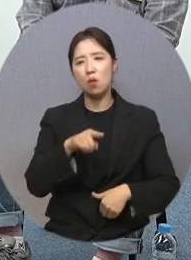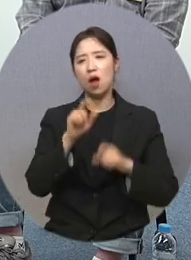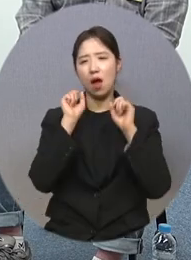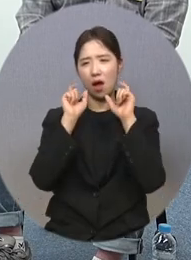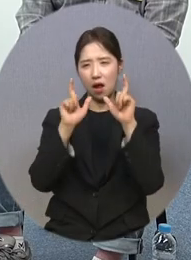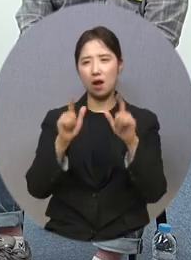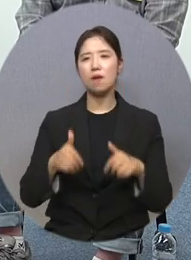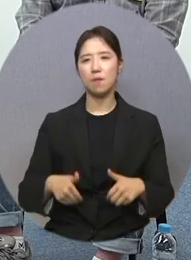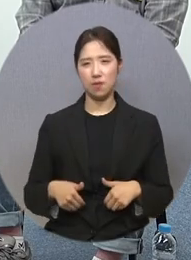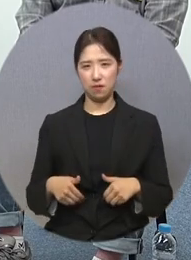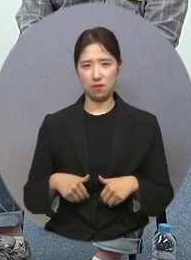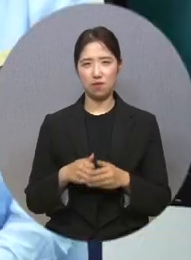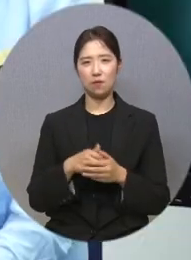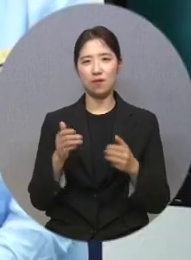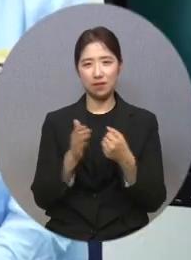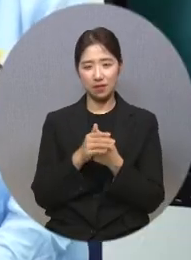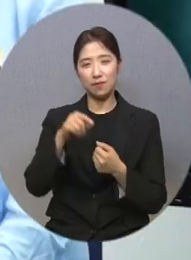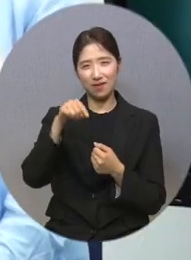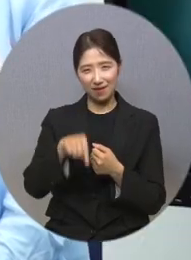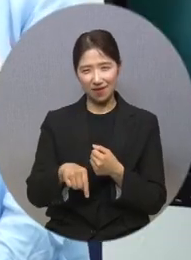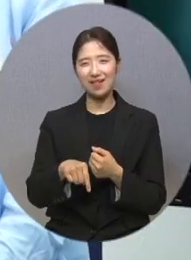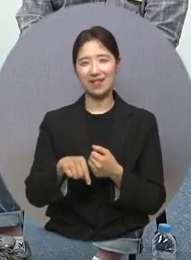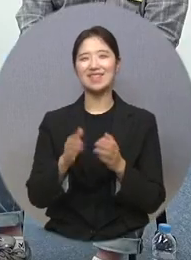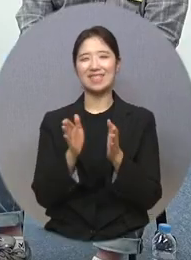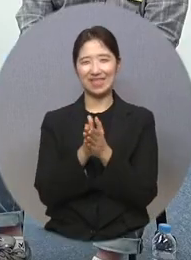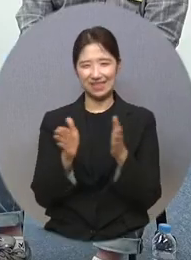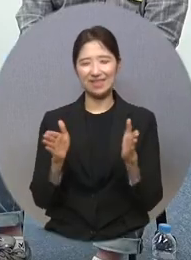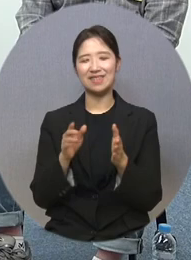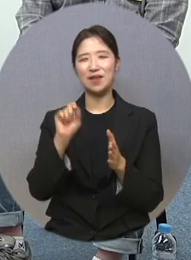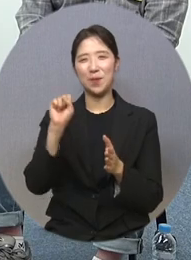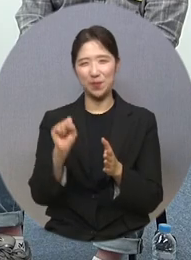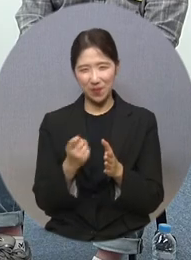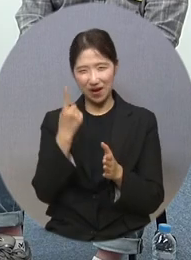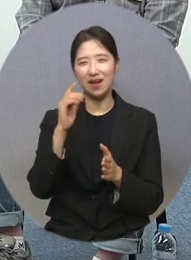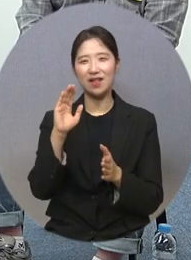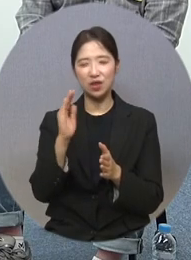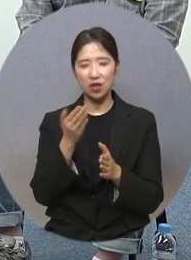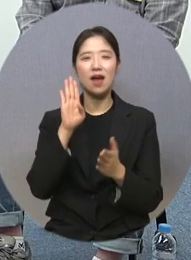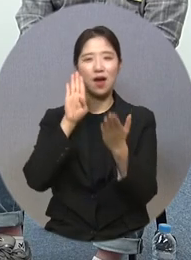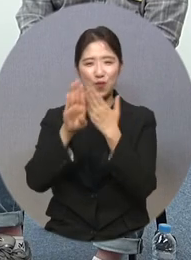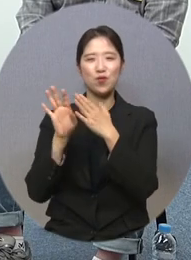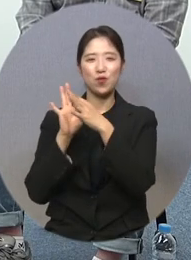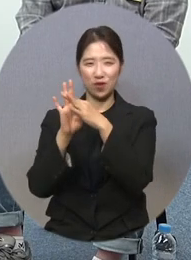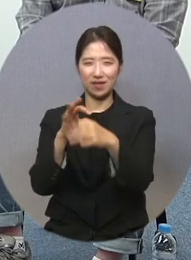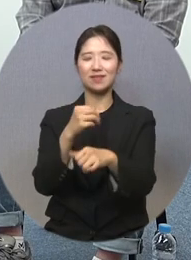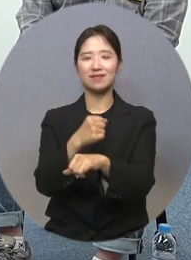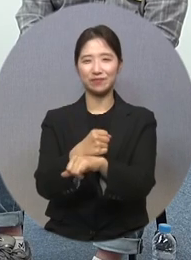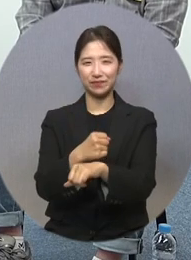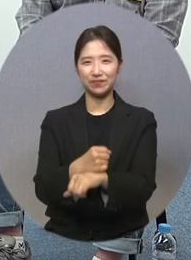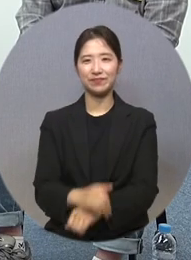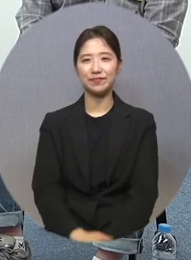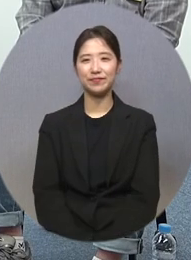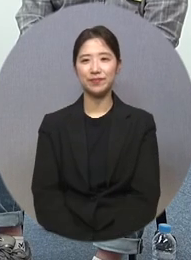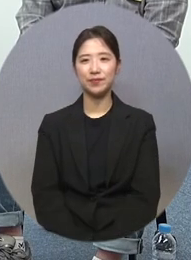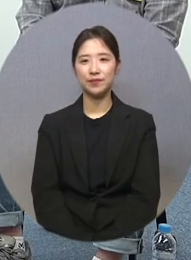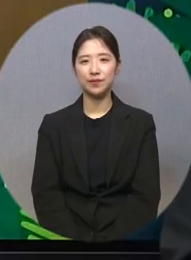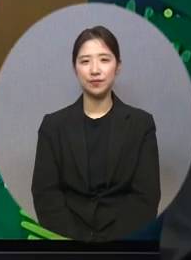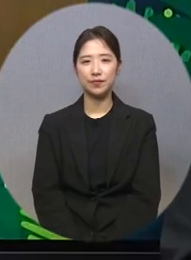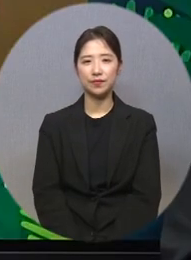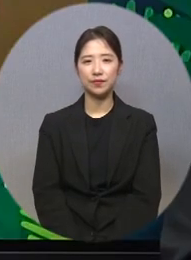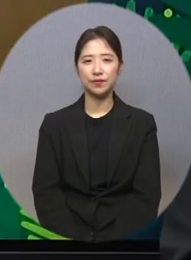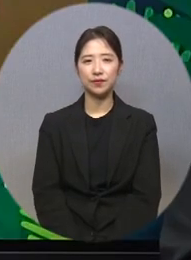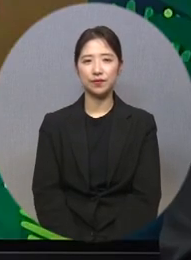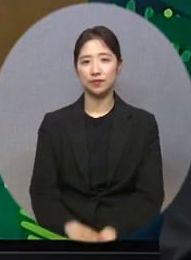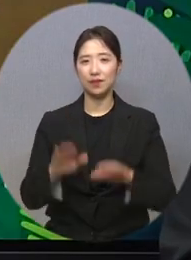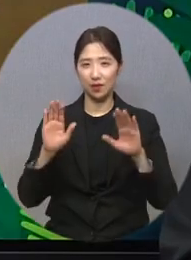그래서 장애인 아고라가 그렇게 시작이 됐고요. 앞으로도 계속 되리라 이렇게 설명드릴 수 있겠다. 또 그런 생각을 해봤습니다.